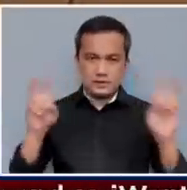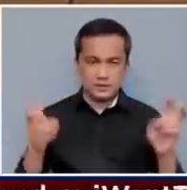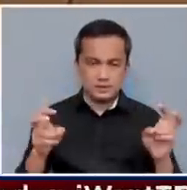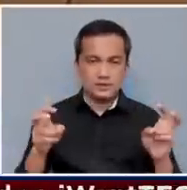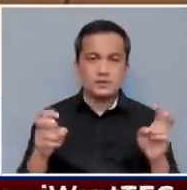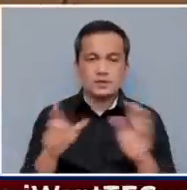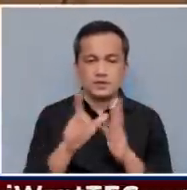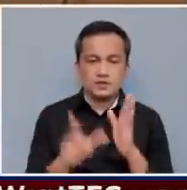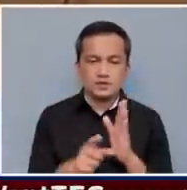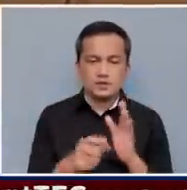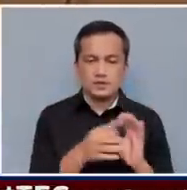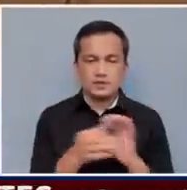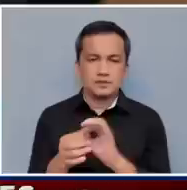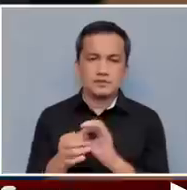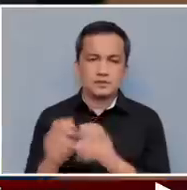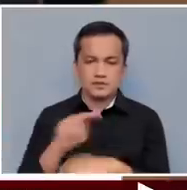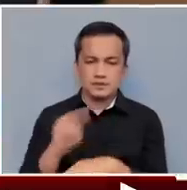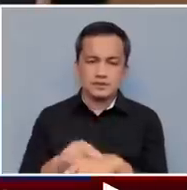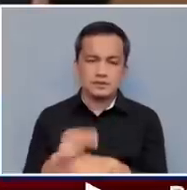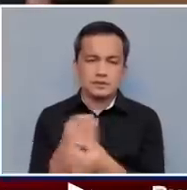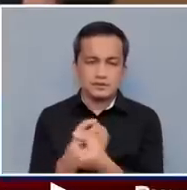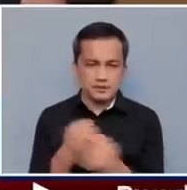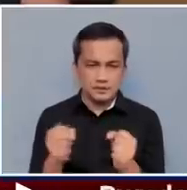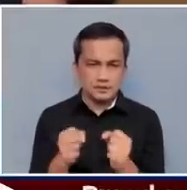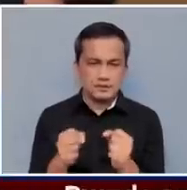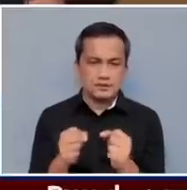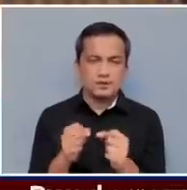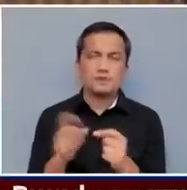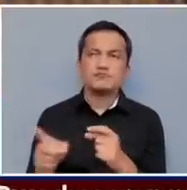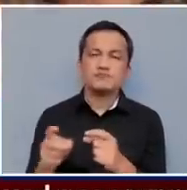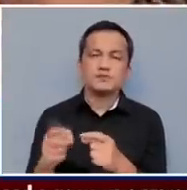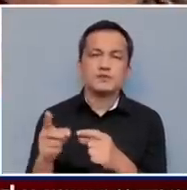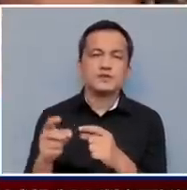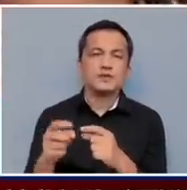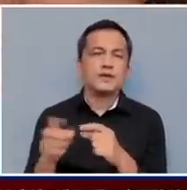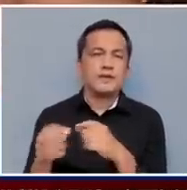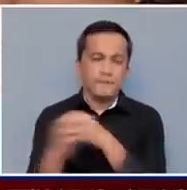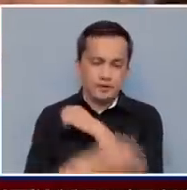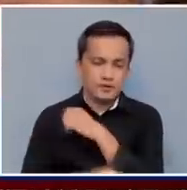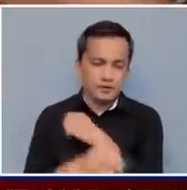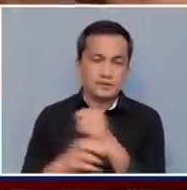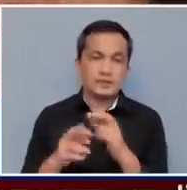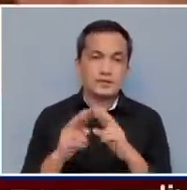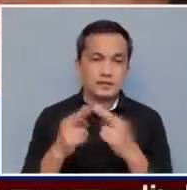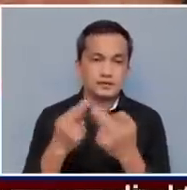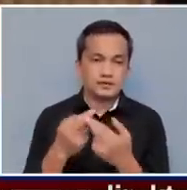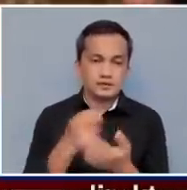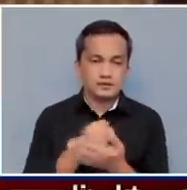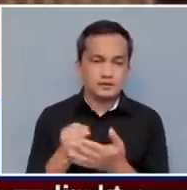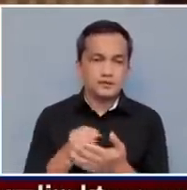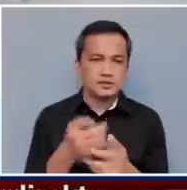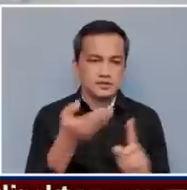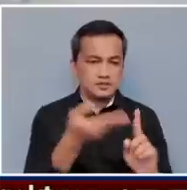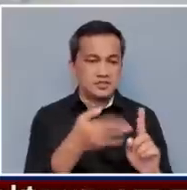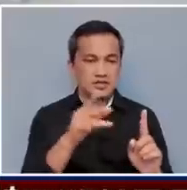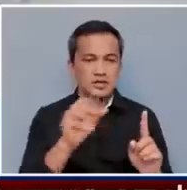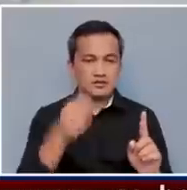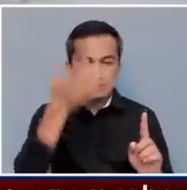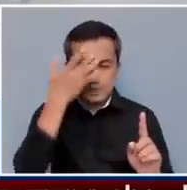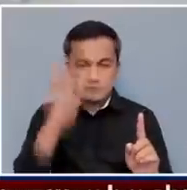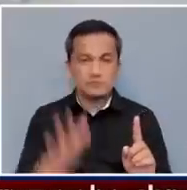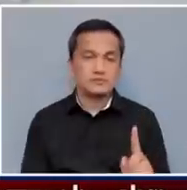patakaran kaugnay sa pambansang seguridad at ugnayang panlabas. Itinuturing na dalubhasa rito si Carlos. I